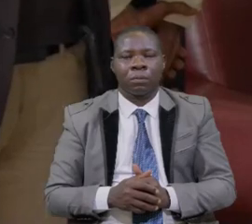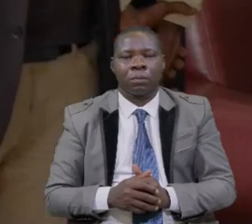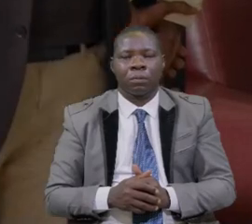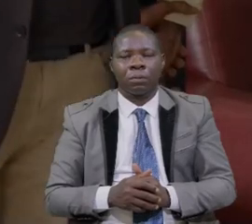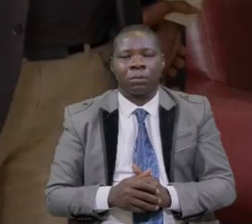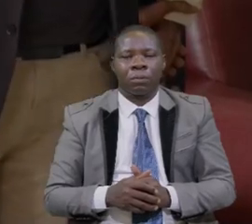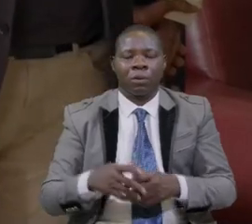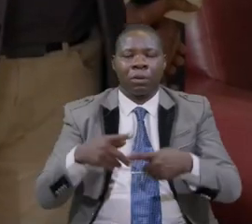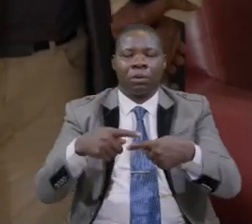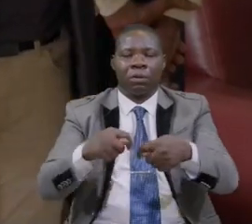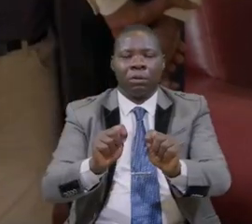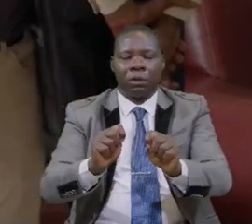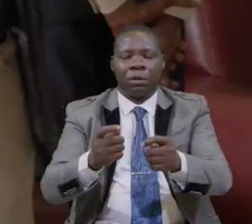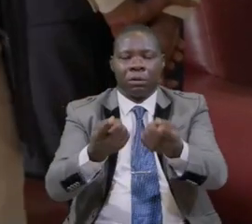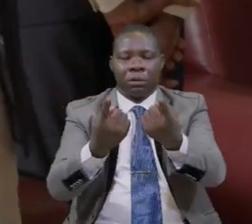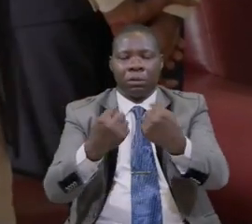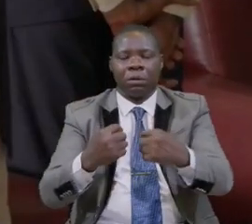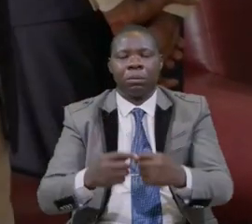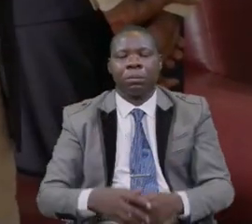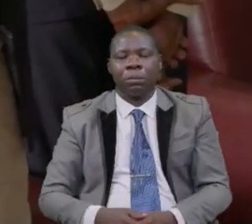Les épreuves viendront.